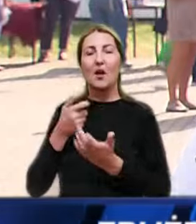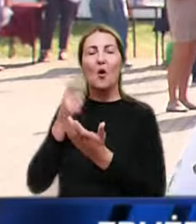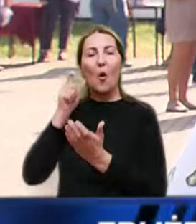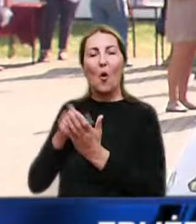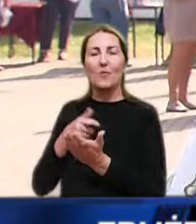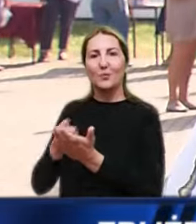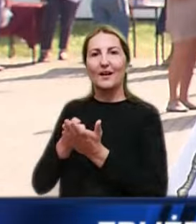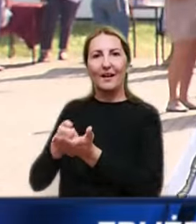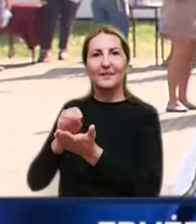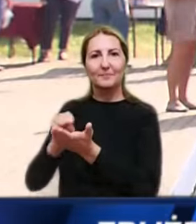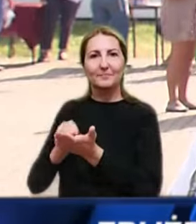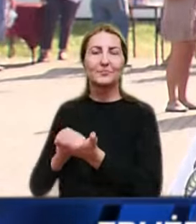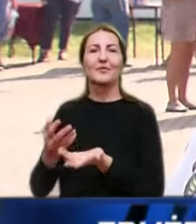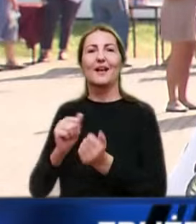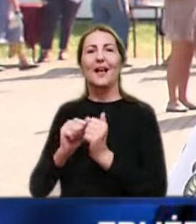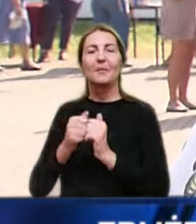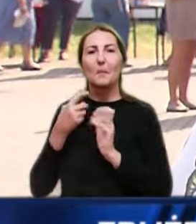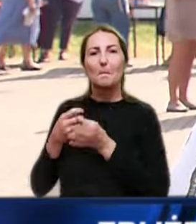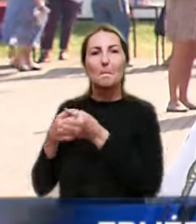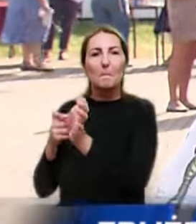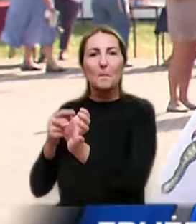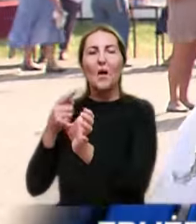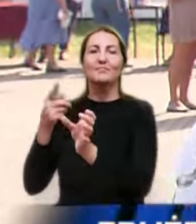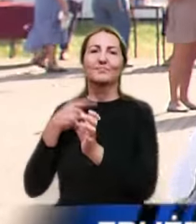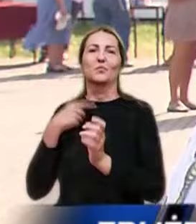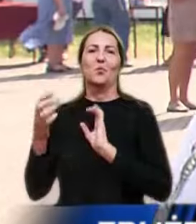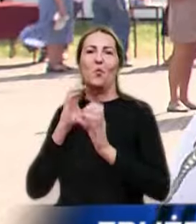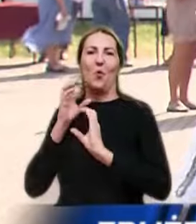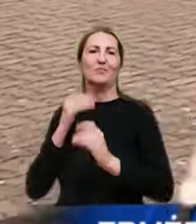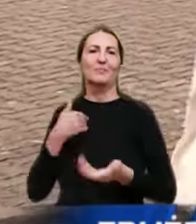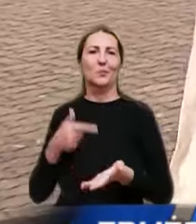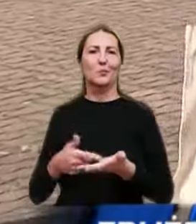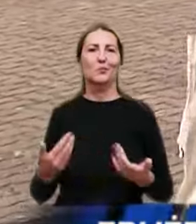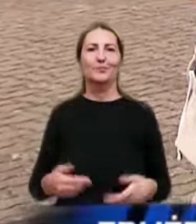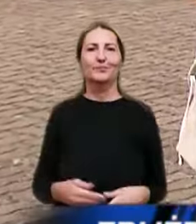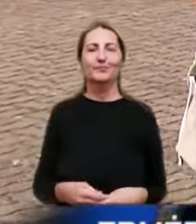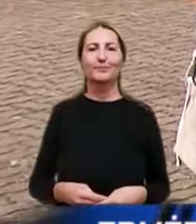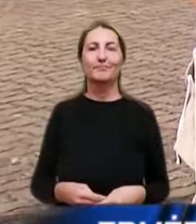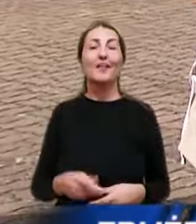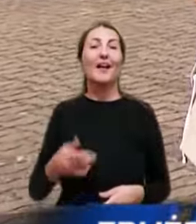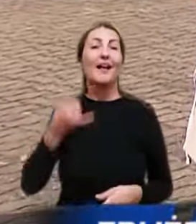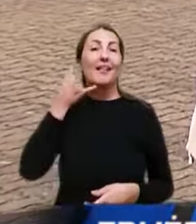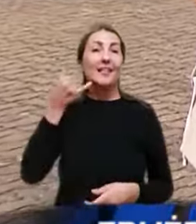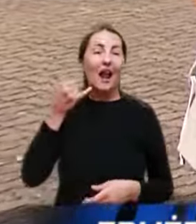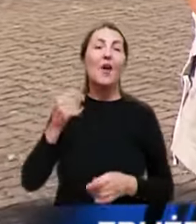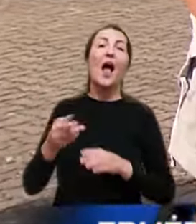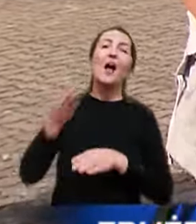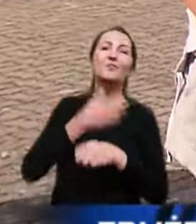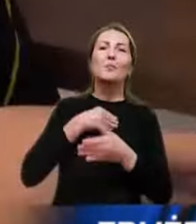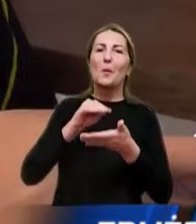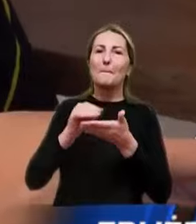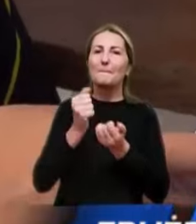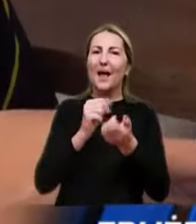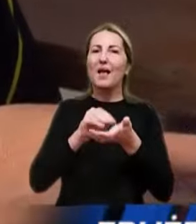potrzebuję. Pokazywałem kasjerowi i tak wyglądała komunikacja. Telefon, wcześniej kartka, to ułatwienia,